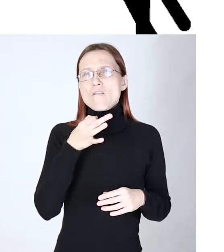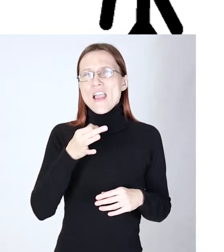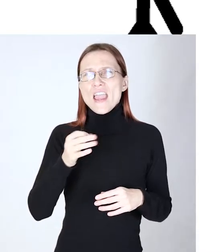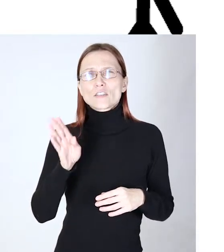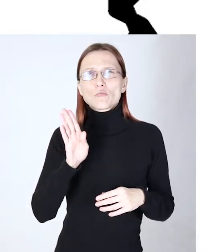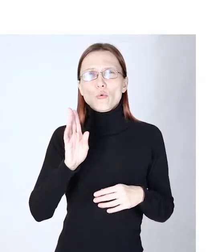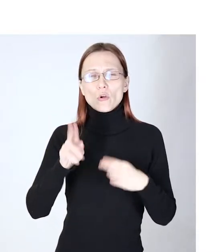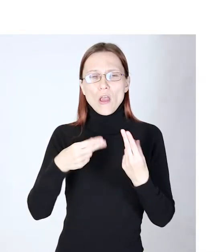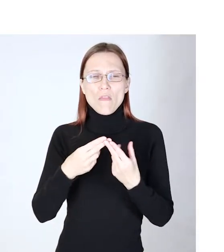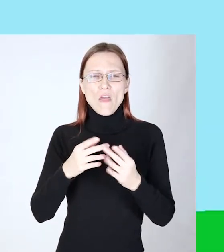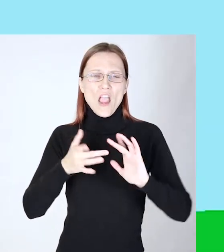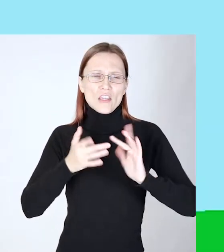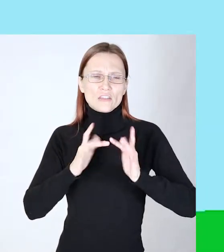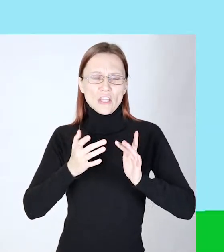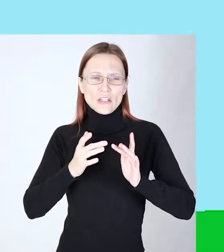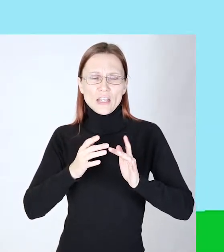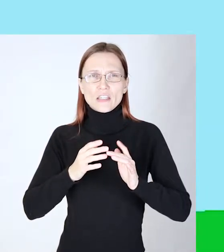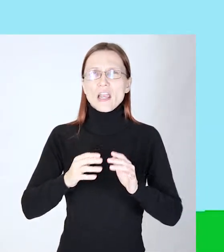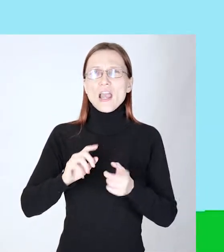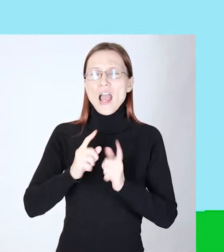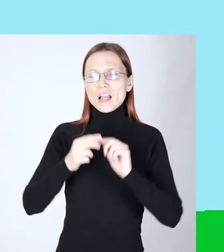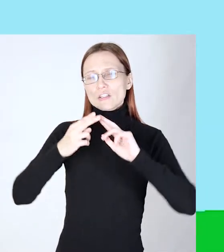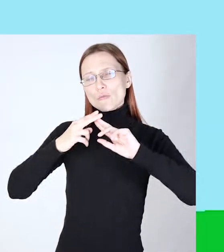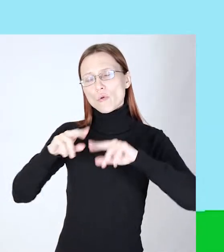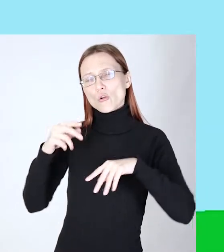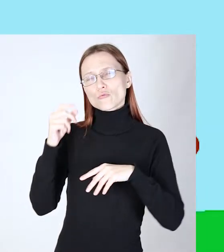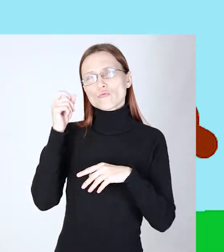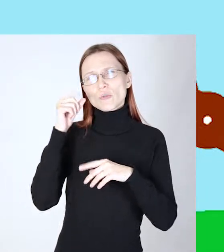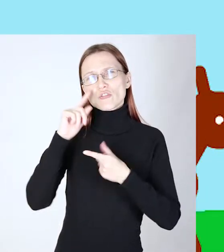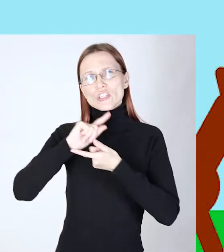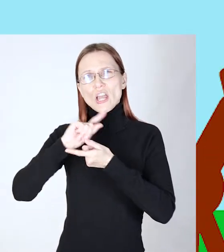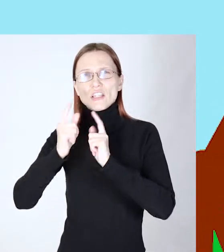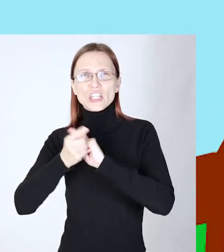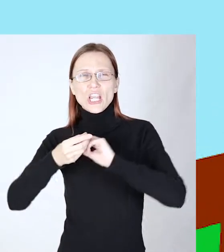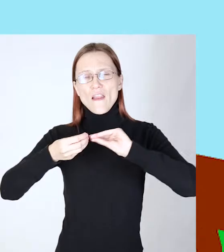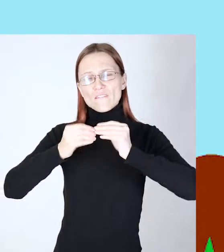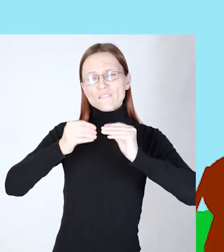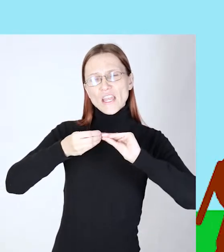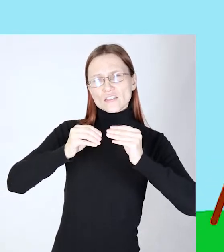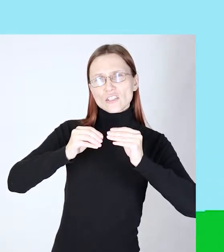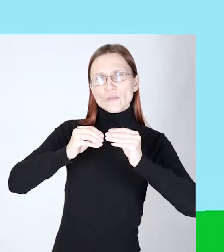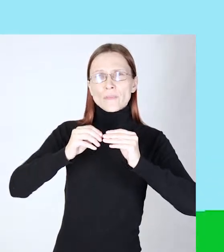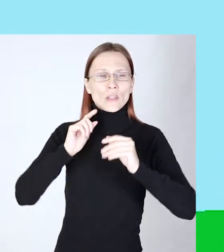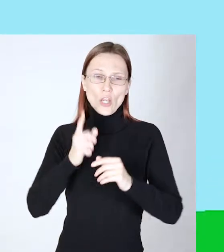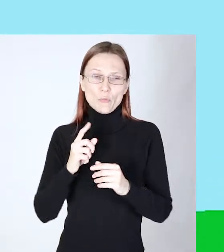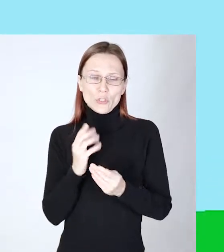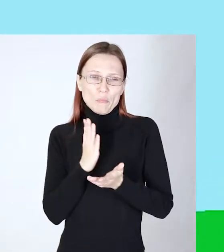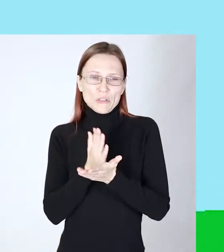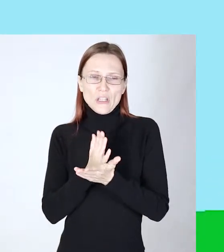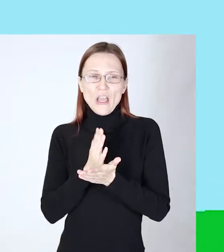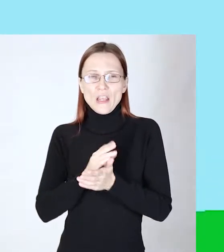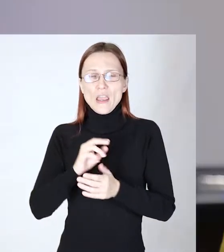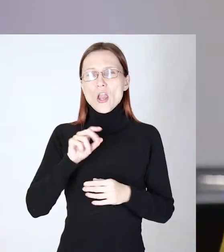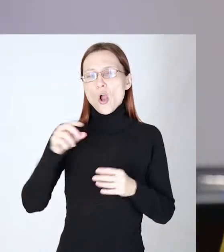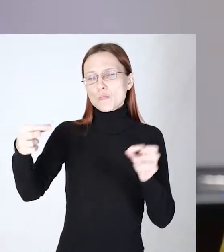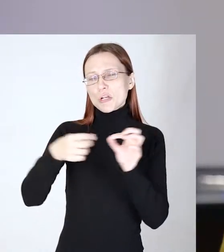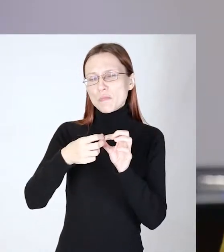ukázať, že aj takéto programy sú, dajú sa na nich vyrábať veci offline, nemusia byť pripojení na internet a